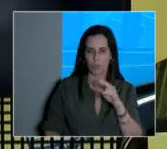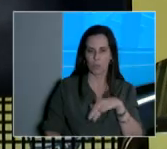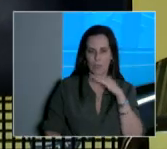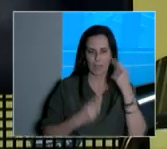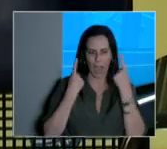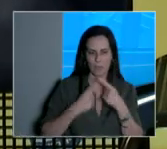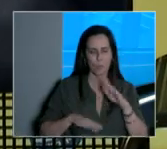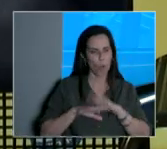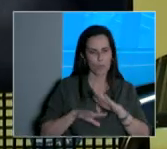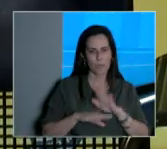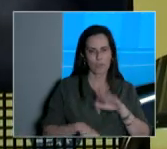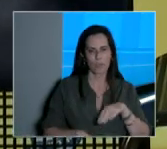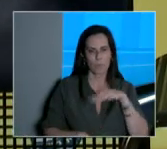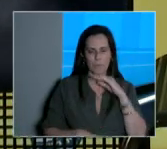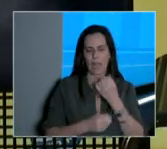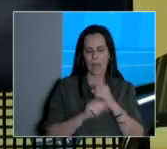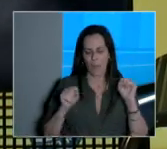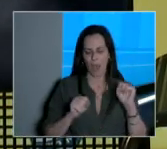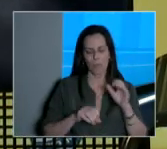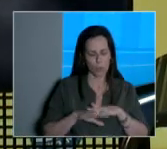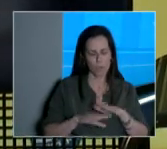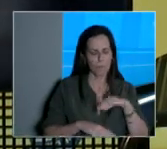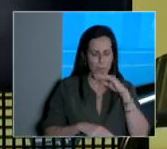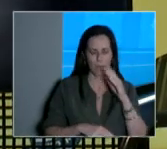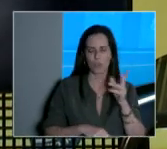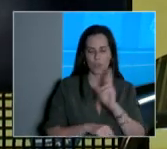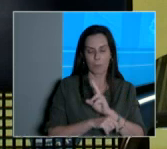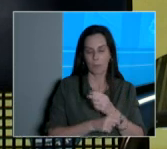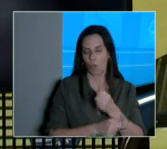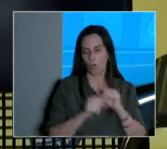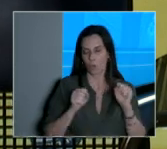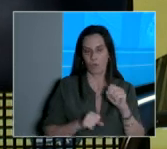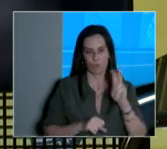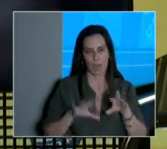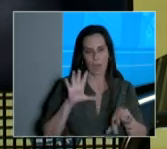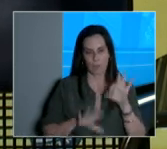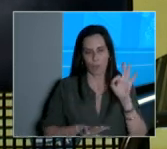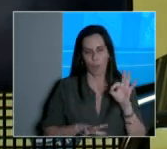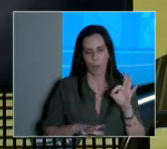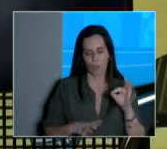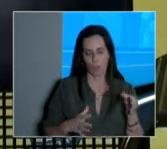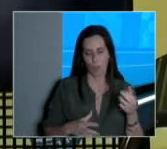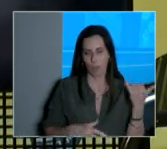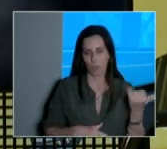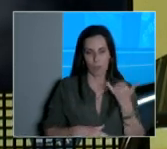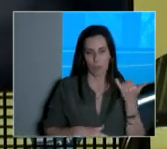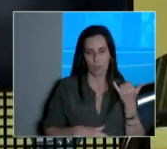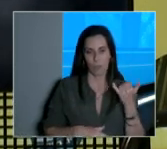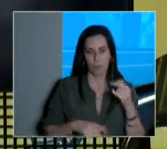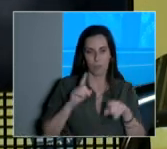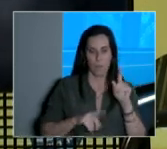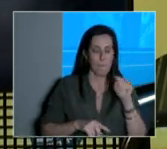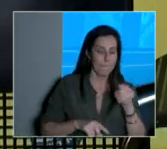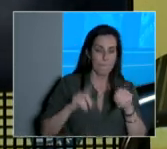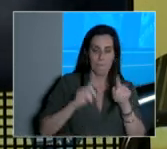מספיק חרדים מוכשרים ומספיק ליברלים מוכשרים ומספיק שמרנים מוכשרים, ואפשר למצוא את התמהיל. תמיד יהיה פעם קצת